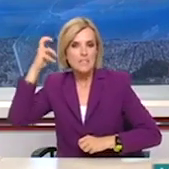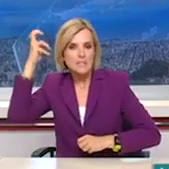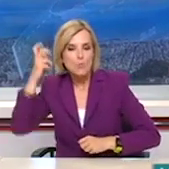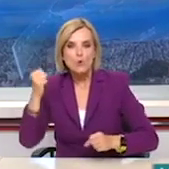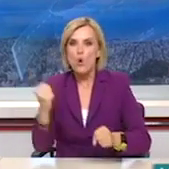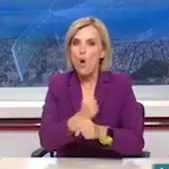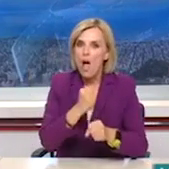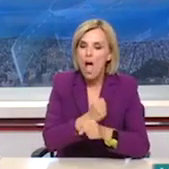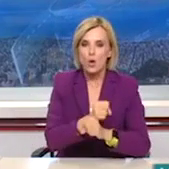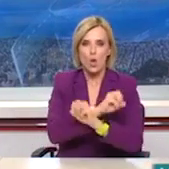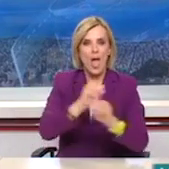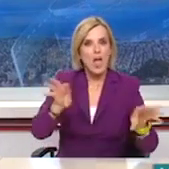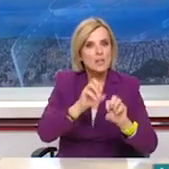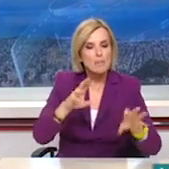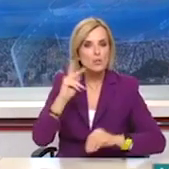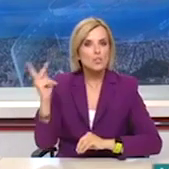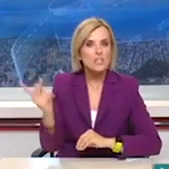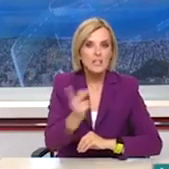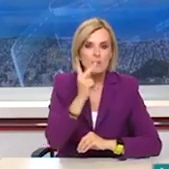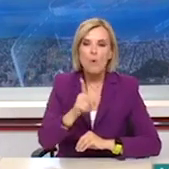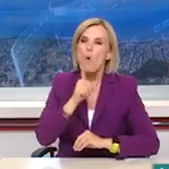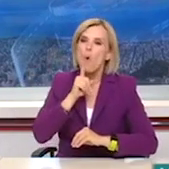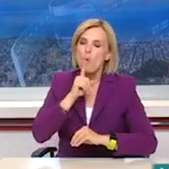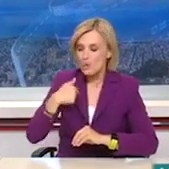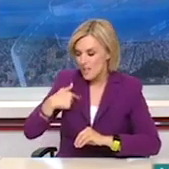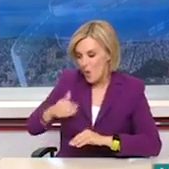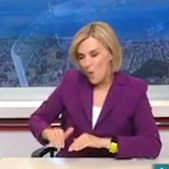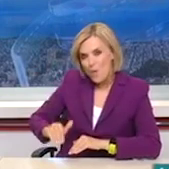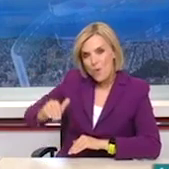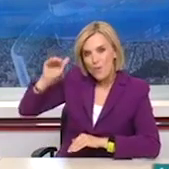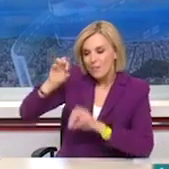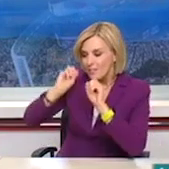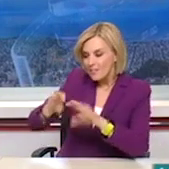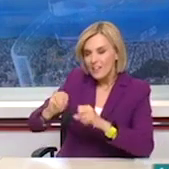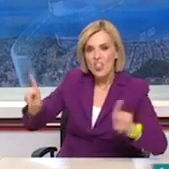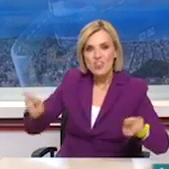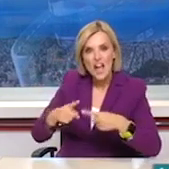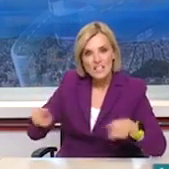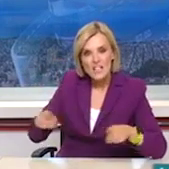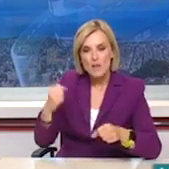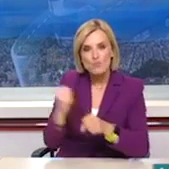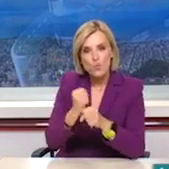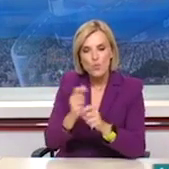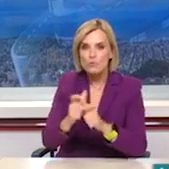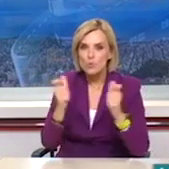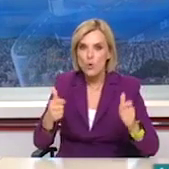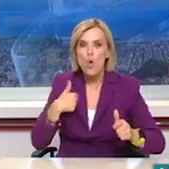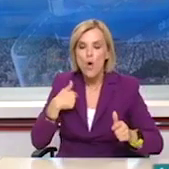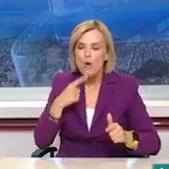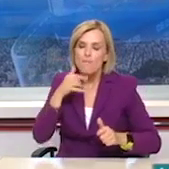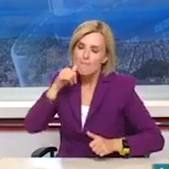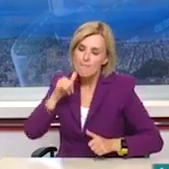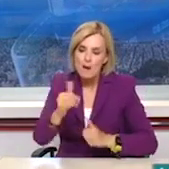πανδημία. Όπως με έμαθαν οι δάσκαλοί μου και εμένα, στην Ελλάδα και στο εξωτερικό, παρέμεινα μαθητής περισσότερο